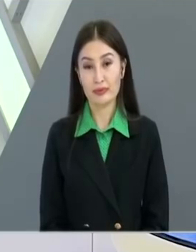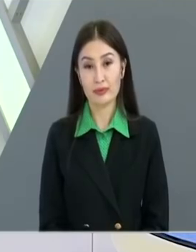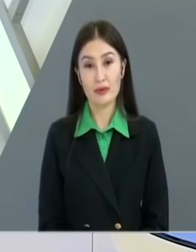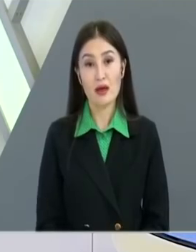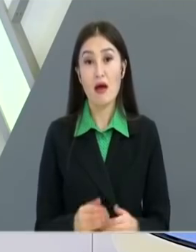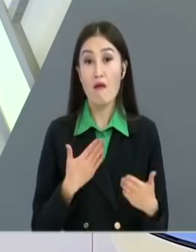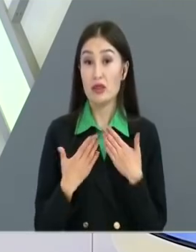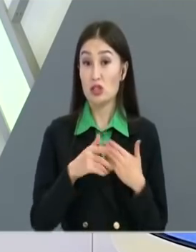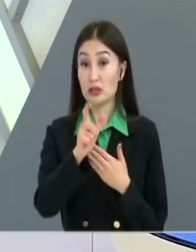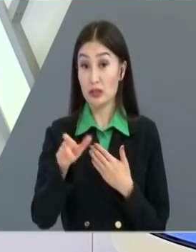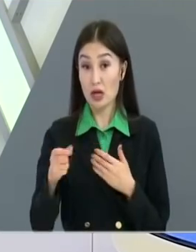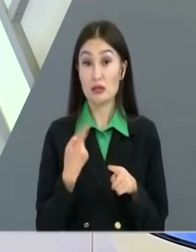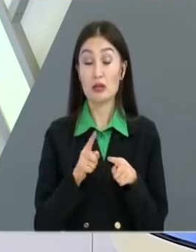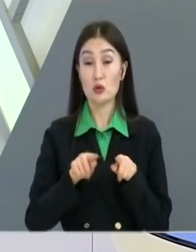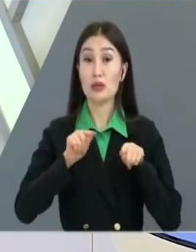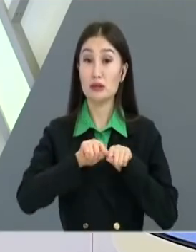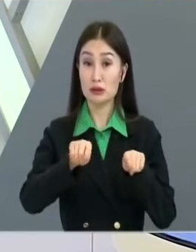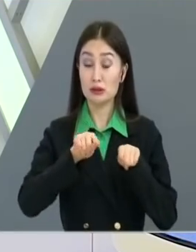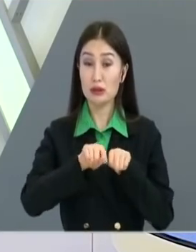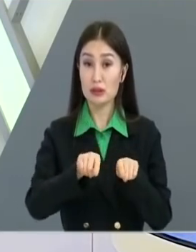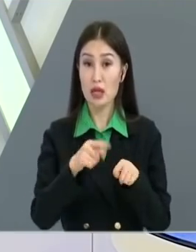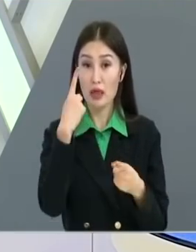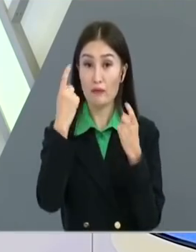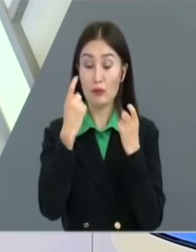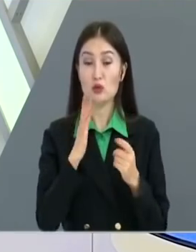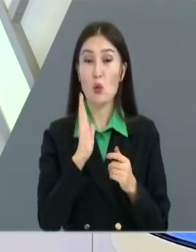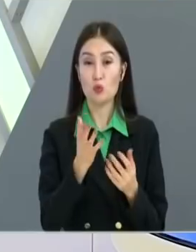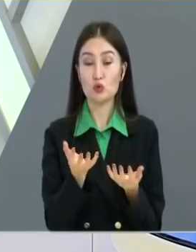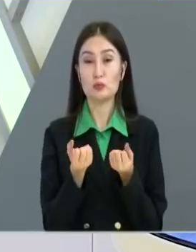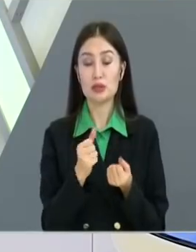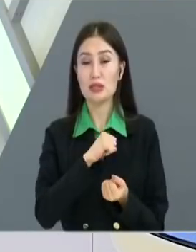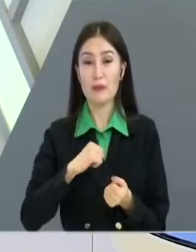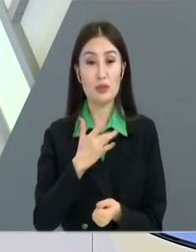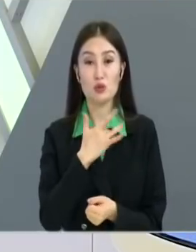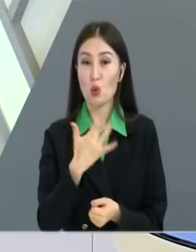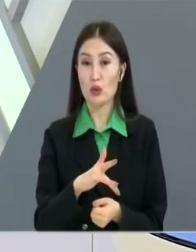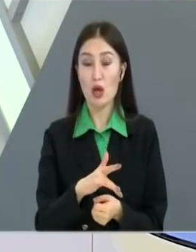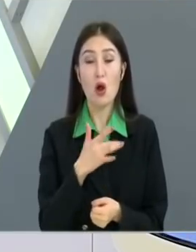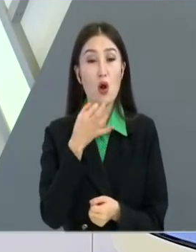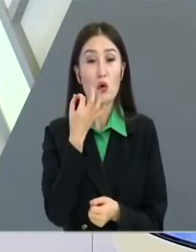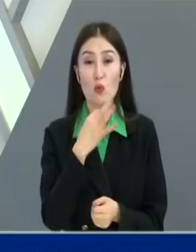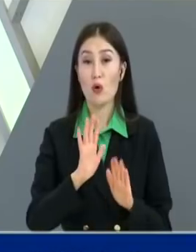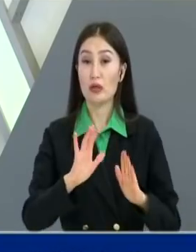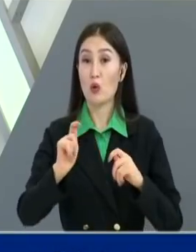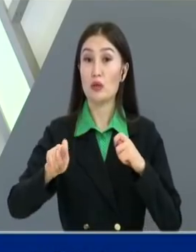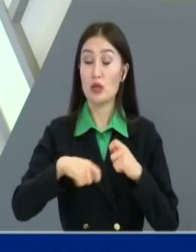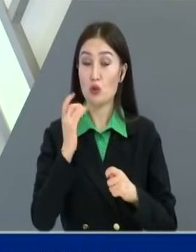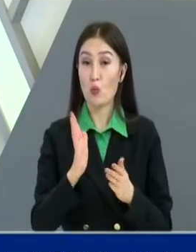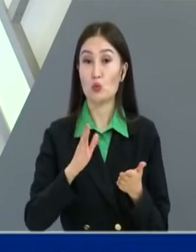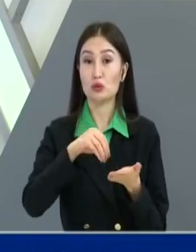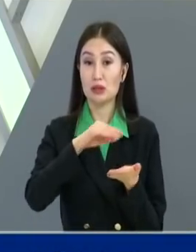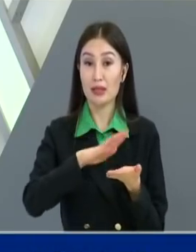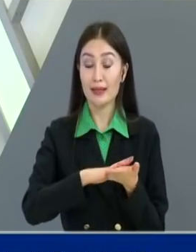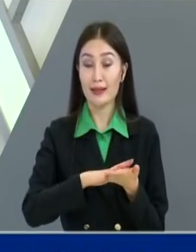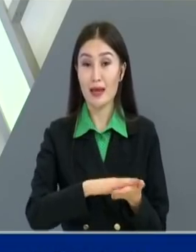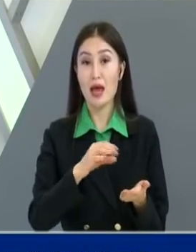В отношении граждан, которые распространяют провокационную информацию, будут приняты самые строгие меры. Любое такое нарушение будет зарегистрировано в